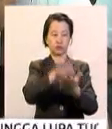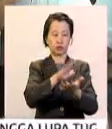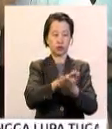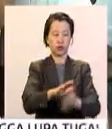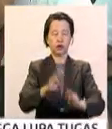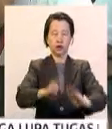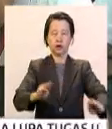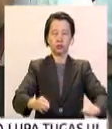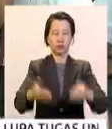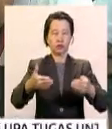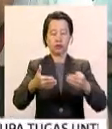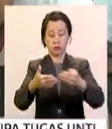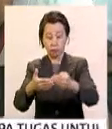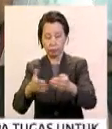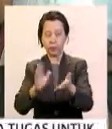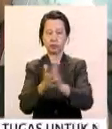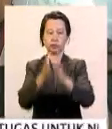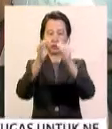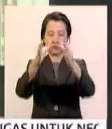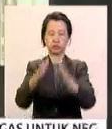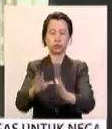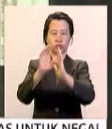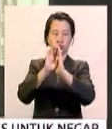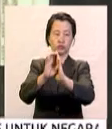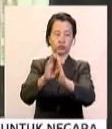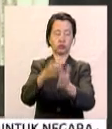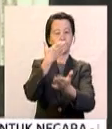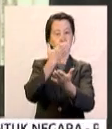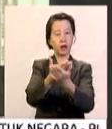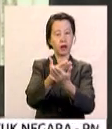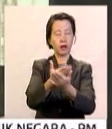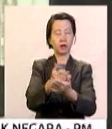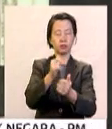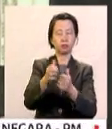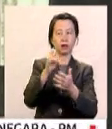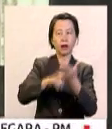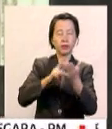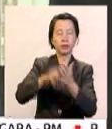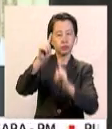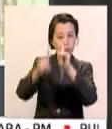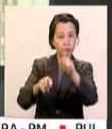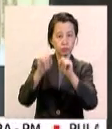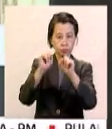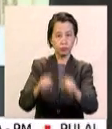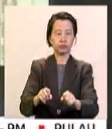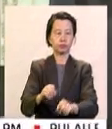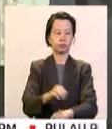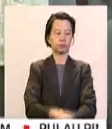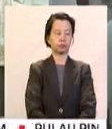pelajar lebih rapat dan menjadikan guru sebagai contoh yang baik dan sumber rujukan dalam segala aspek.